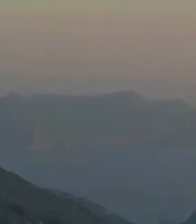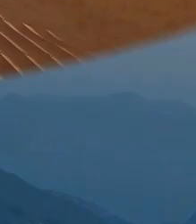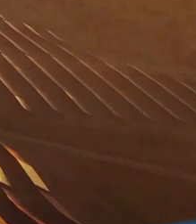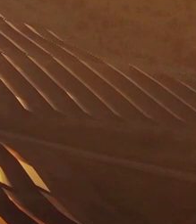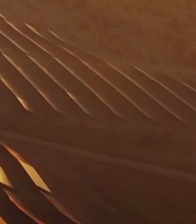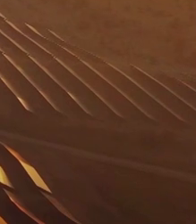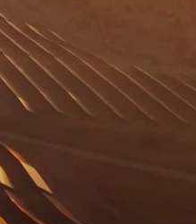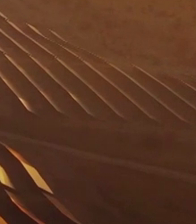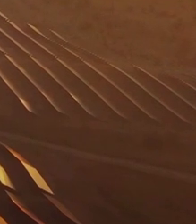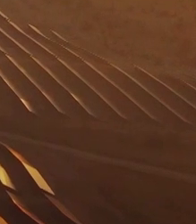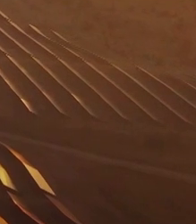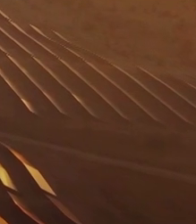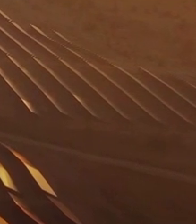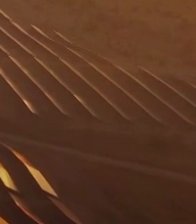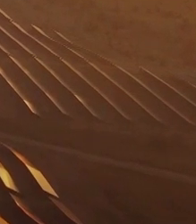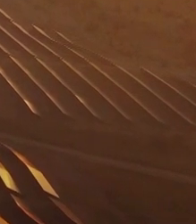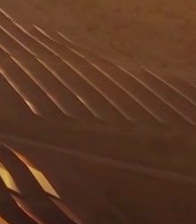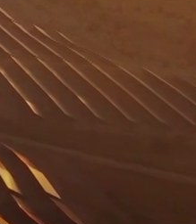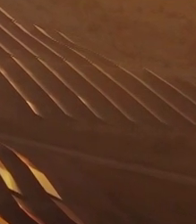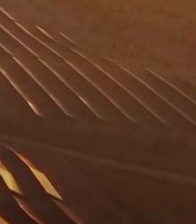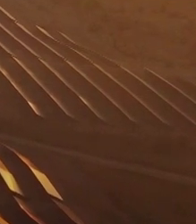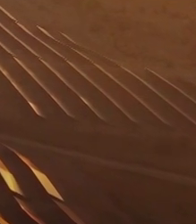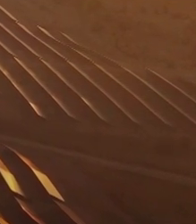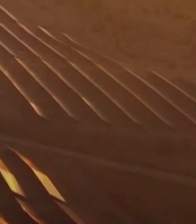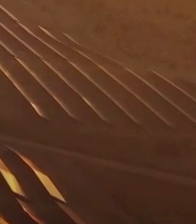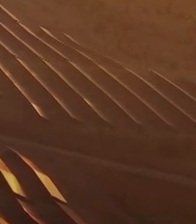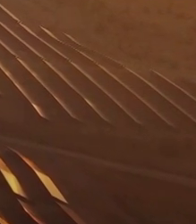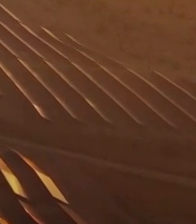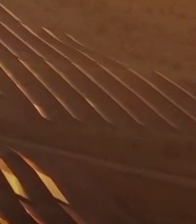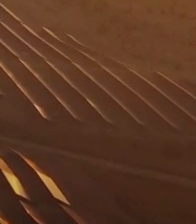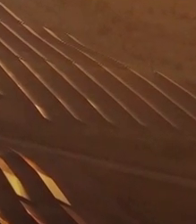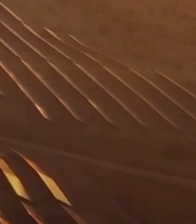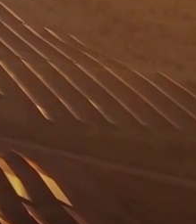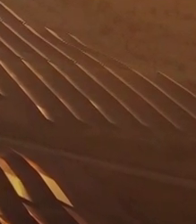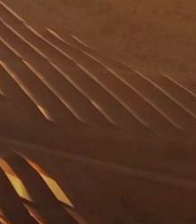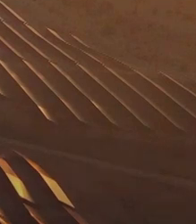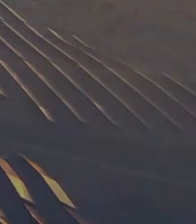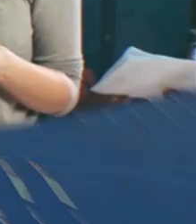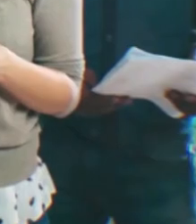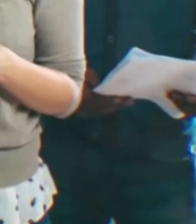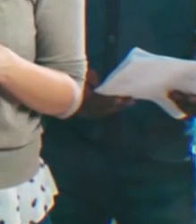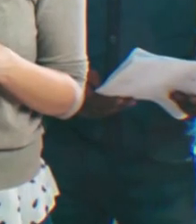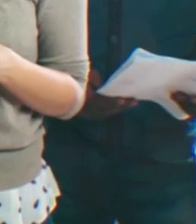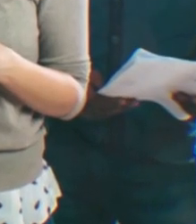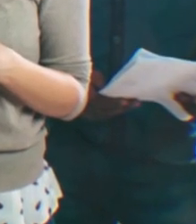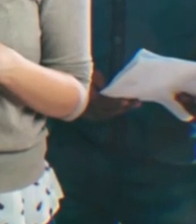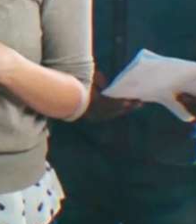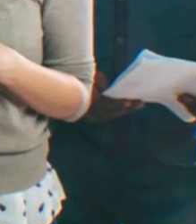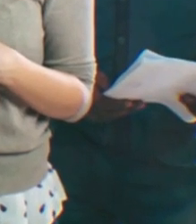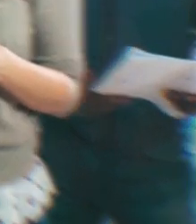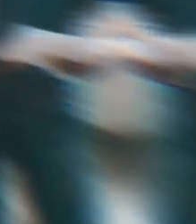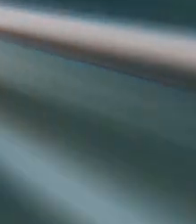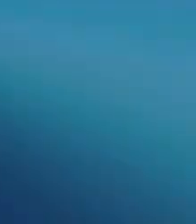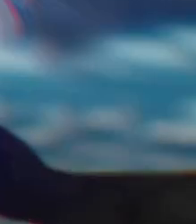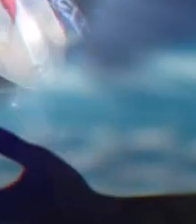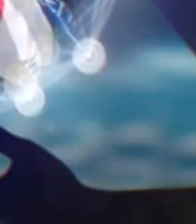στρατηγικά στον τομέα των ΑΠΕ με μεγαλύτερη νέα επένδυση αυτή της Κοζάνης. Και αλλάζουμε πρώτα εμείς για να